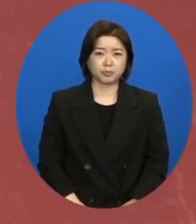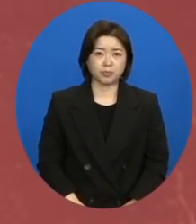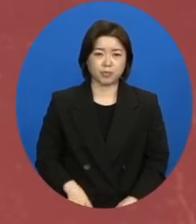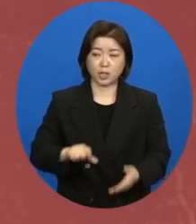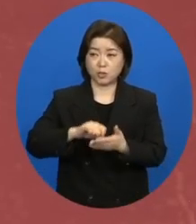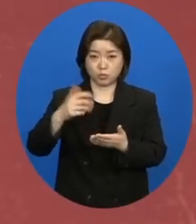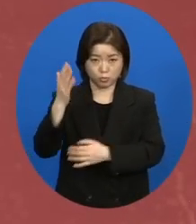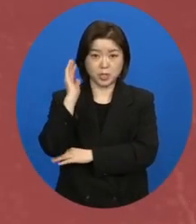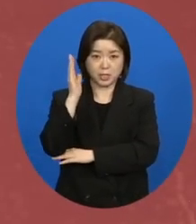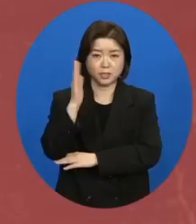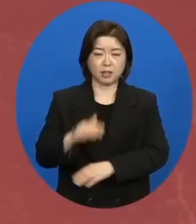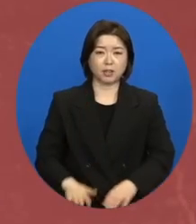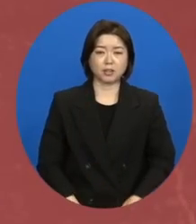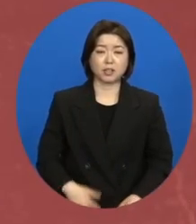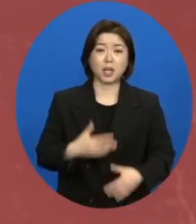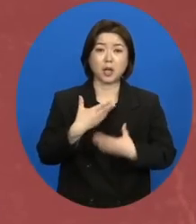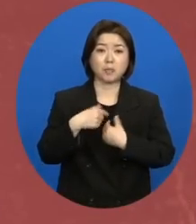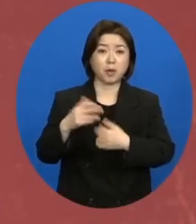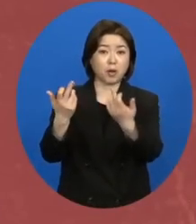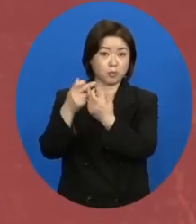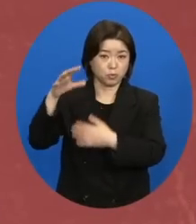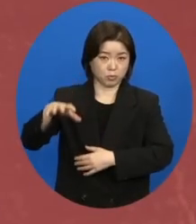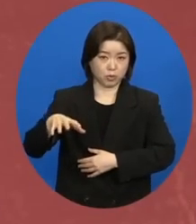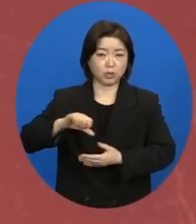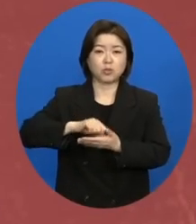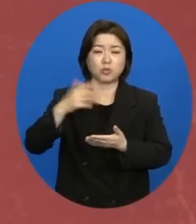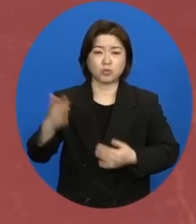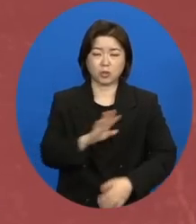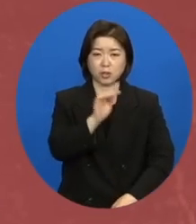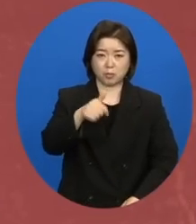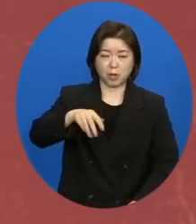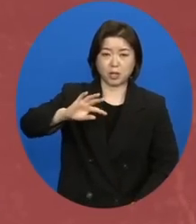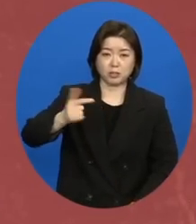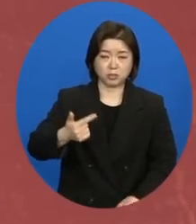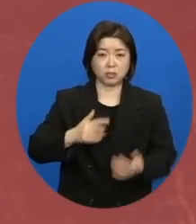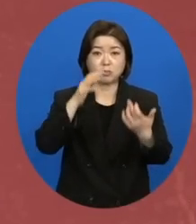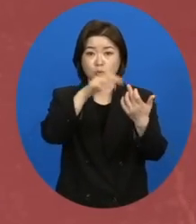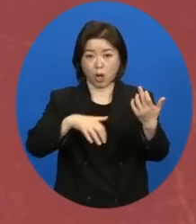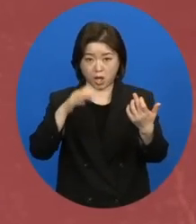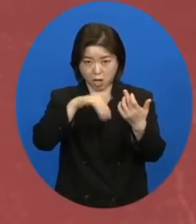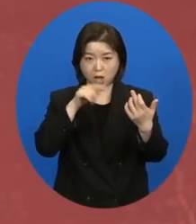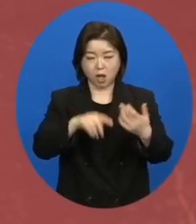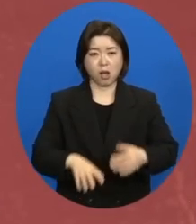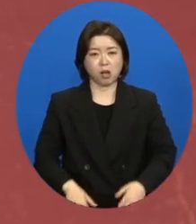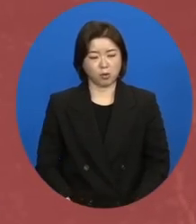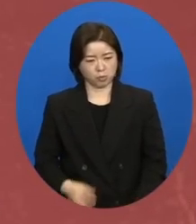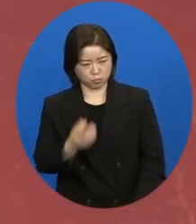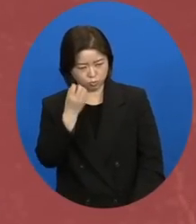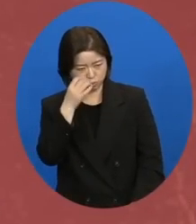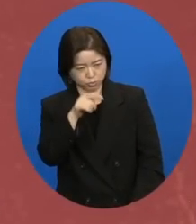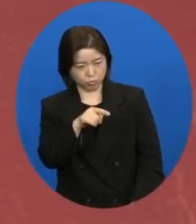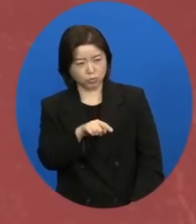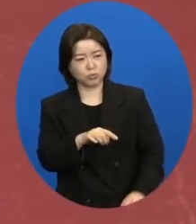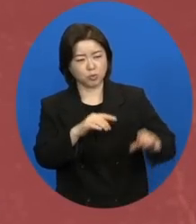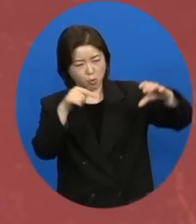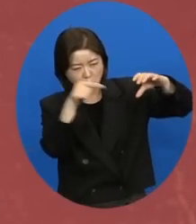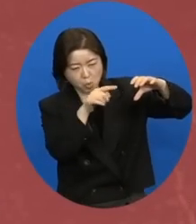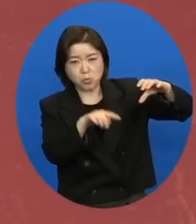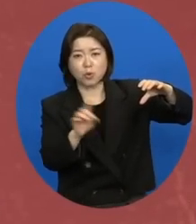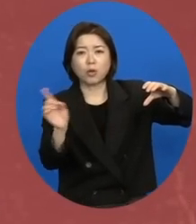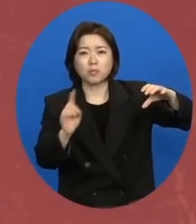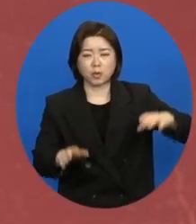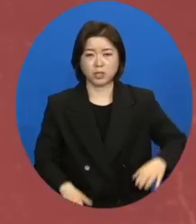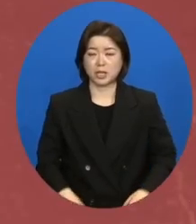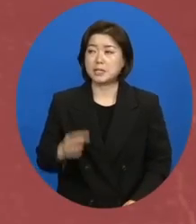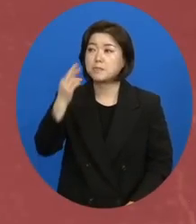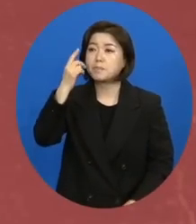유명한 얘기예요. 평안북도에서는 박천광산. 그래서 신기하다. 저게 뭐냐고 그랬더니